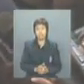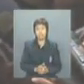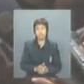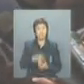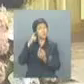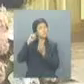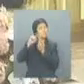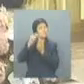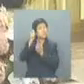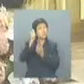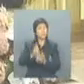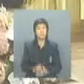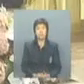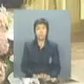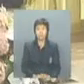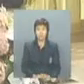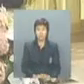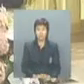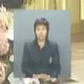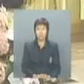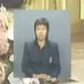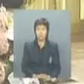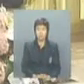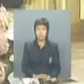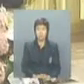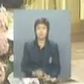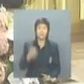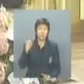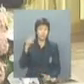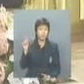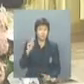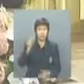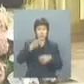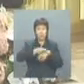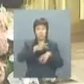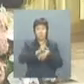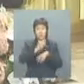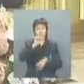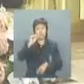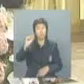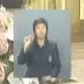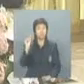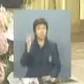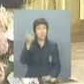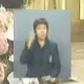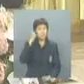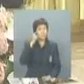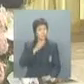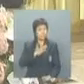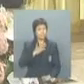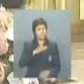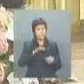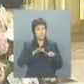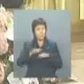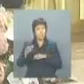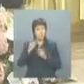ที่ดี นอกจากนี้นะคะว่าที่ประธานสภาผู้แทนราษฎรคนใหม่ค่ะยังเตรียมที่จะเข้าพบกับพลเอกธีรเดชมีเพีย